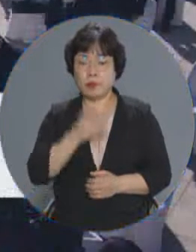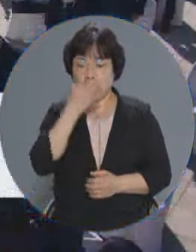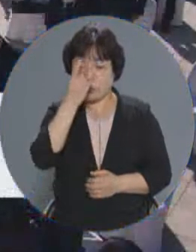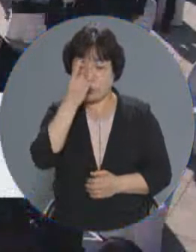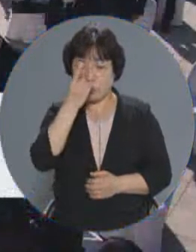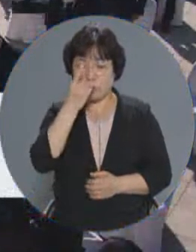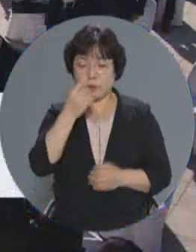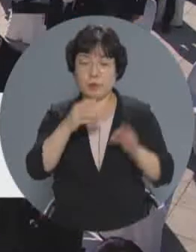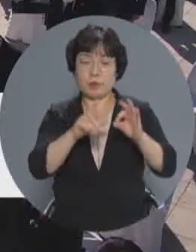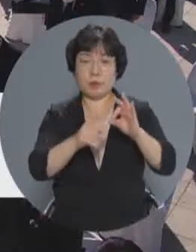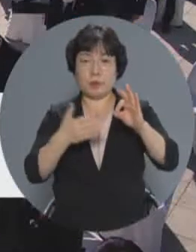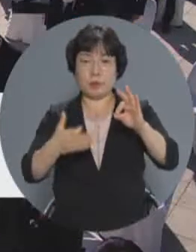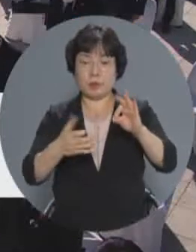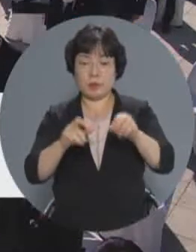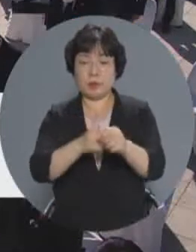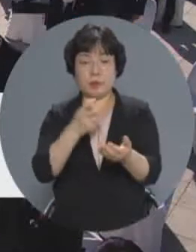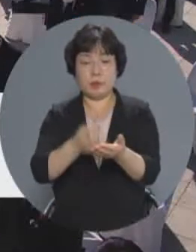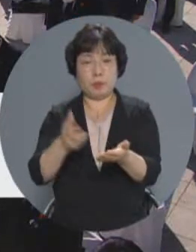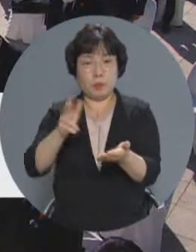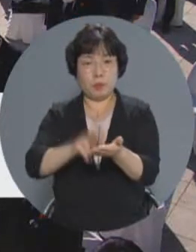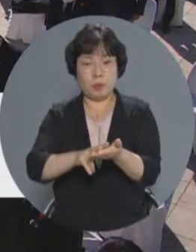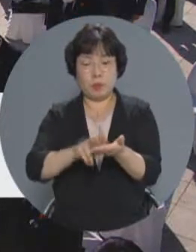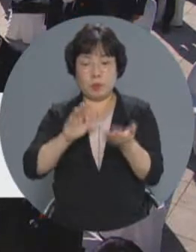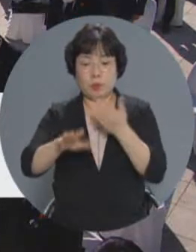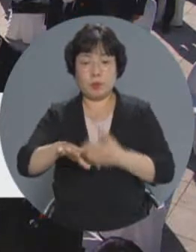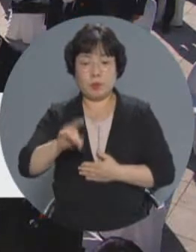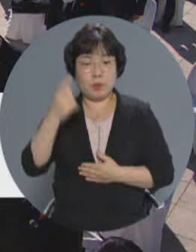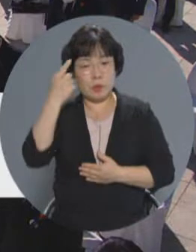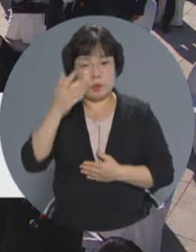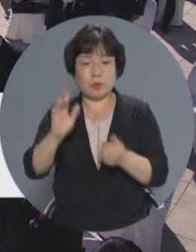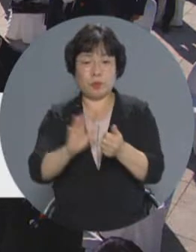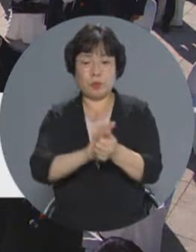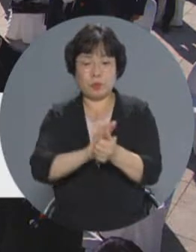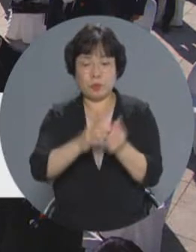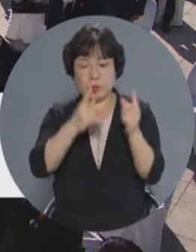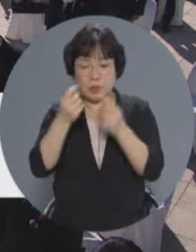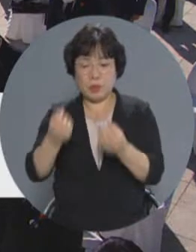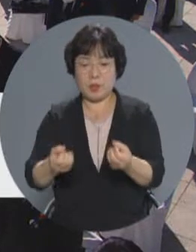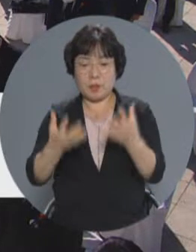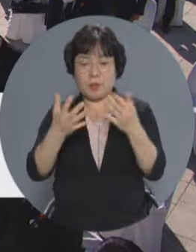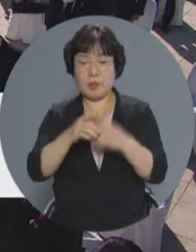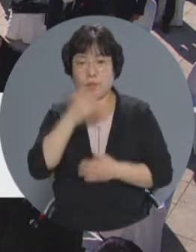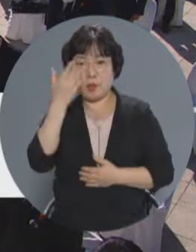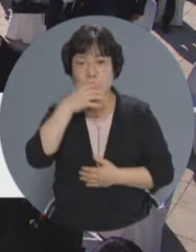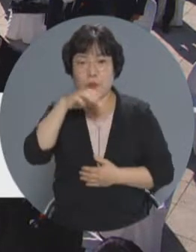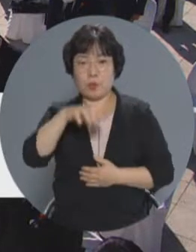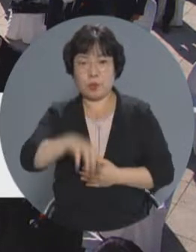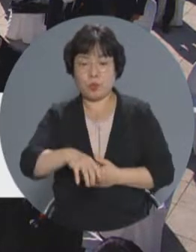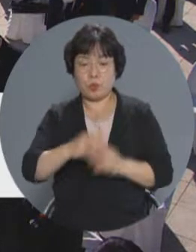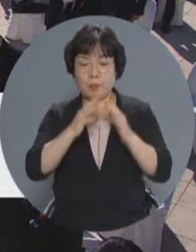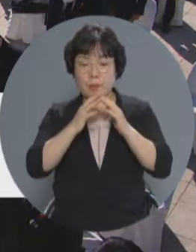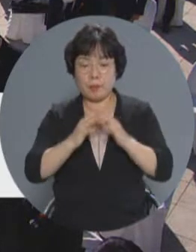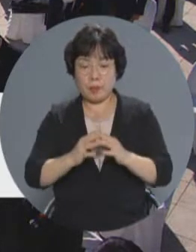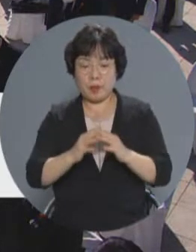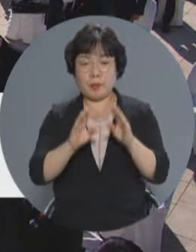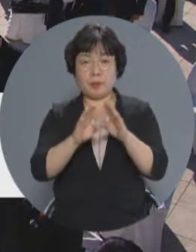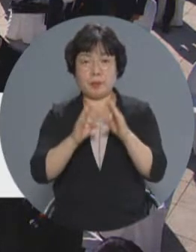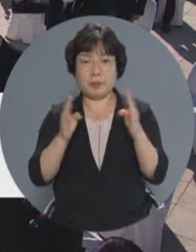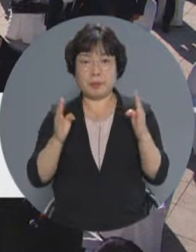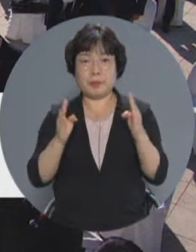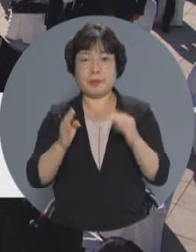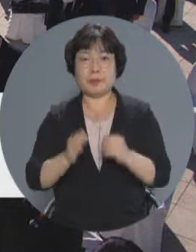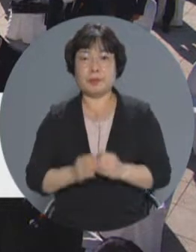여수 순천 11구 사건 특별법 제정 이후 첫 위령제와 추념식이 사건이 발발했던 여수에서 엄숙하게